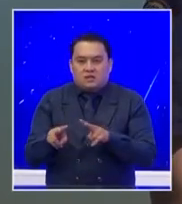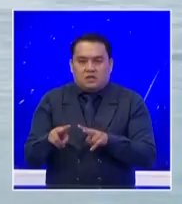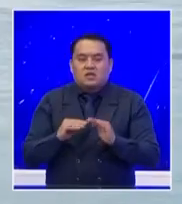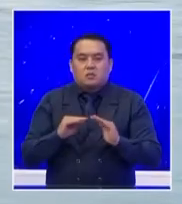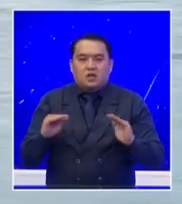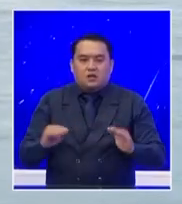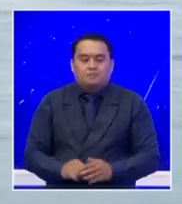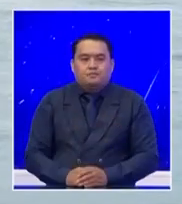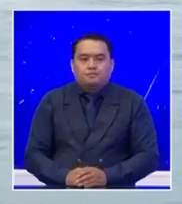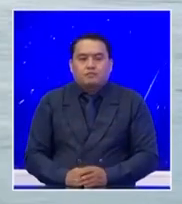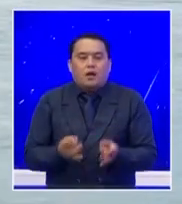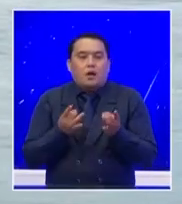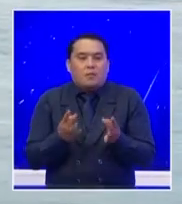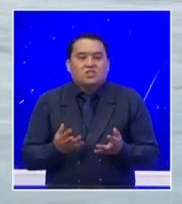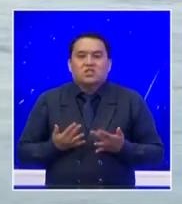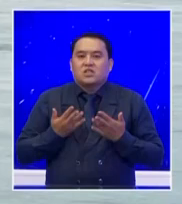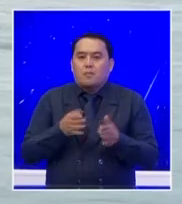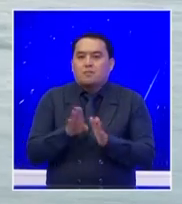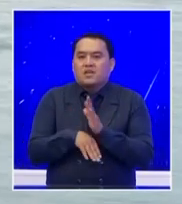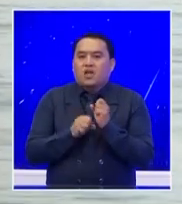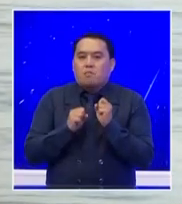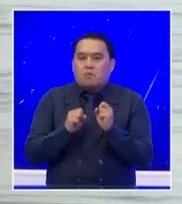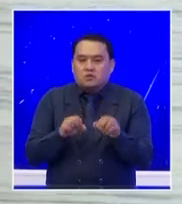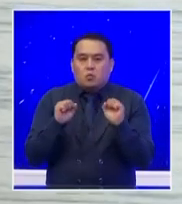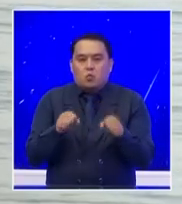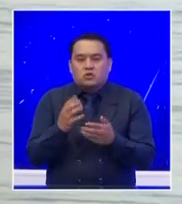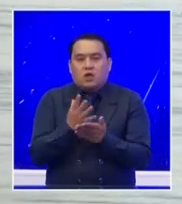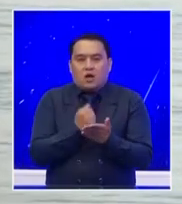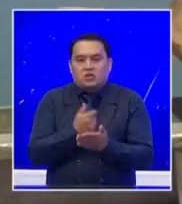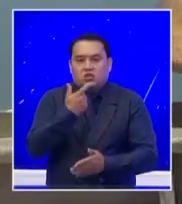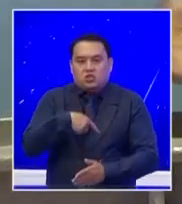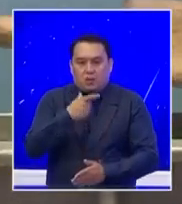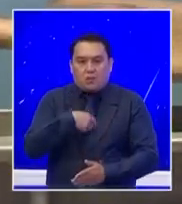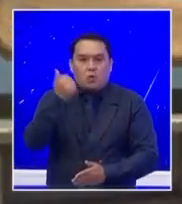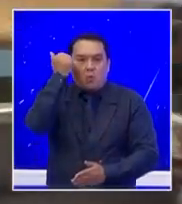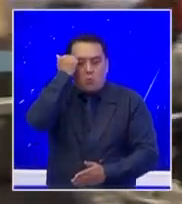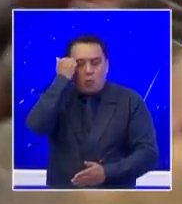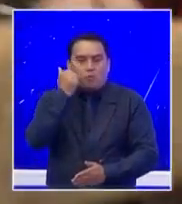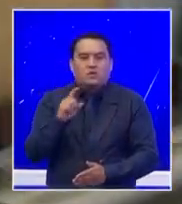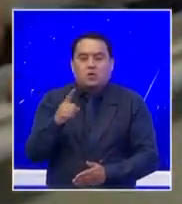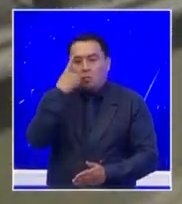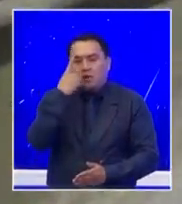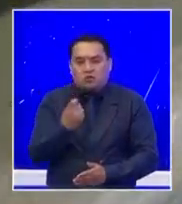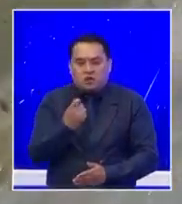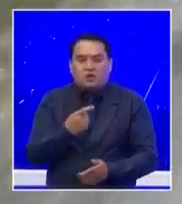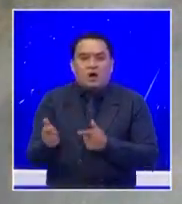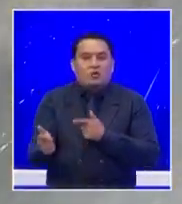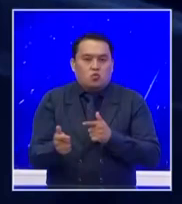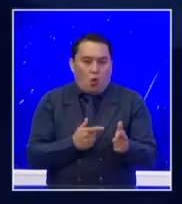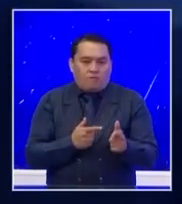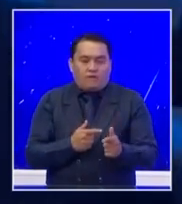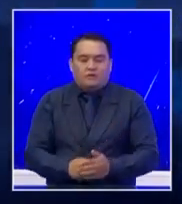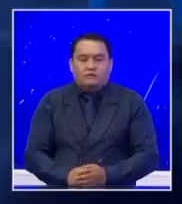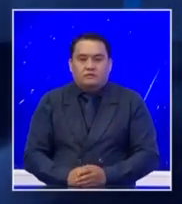детьми. Соблюдая простые требования безопасности, можно сохранить жизнь не только себе. Помните простую истину: предупрежден, значит вооружен.